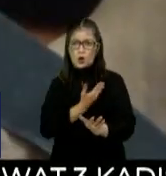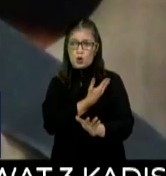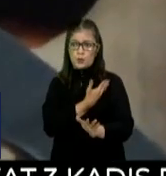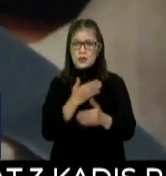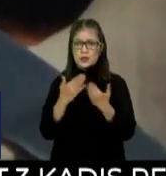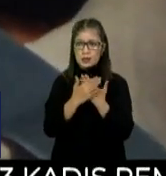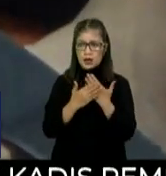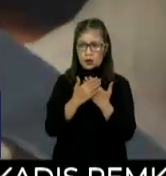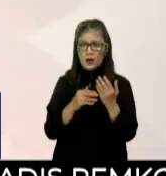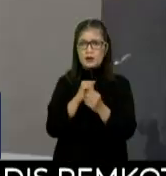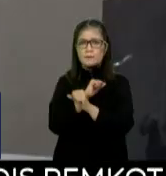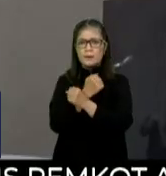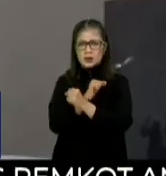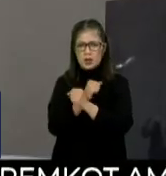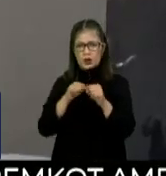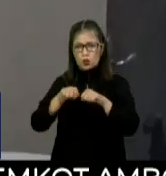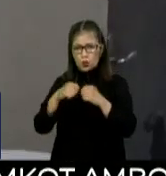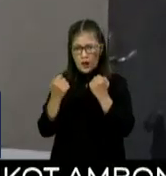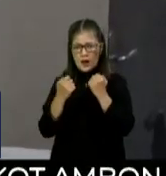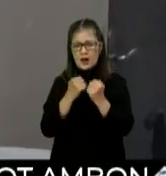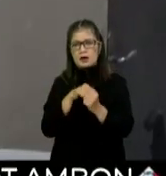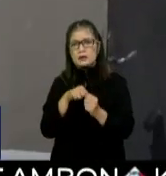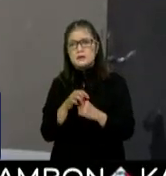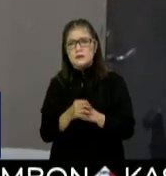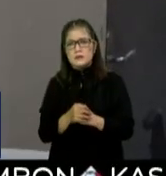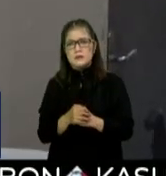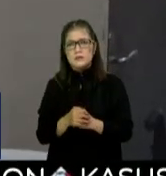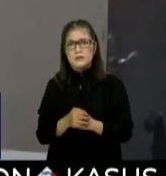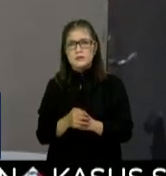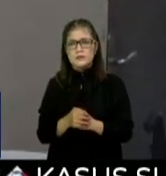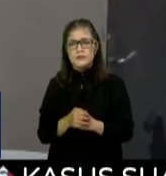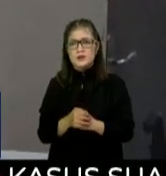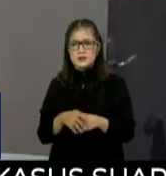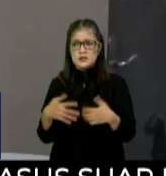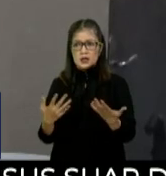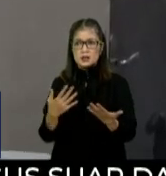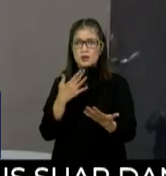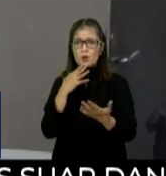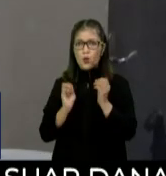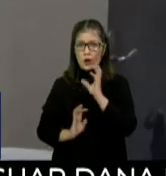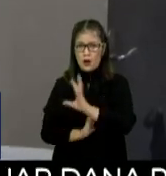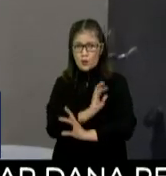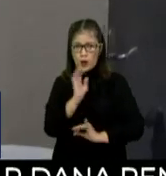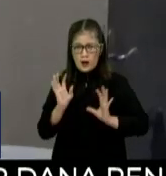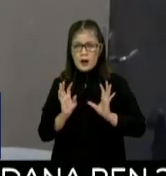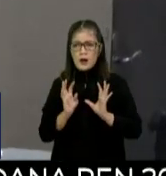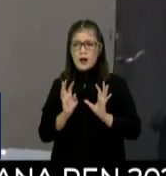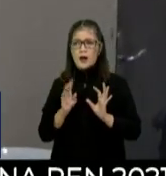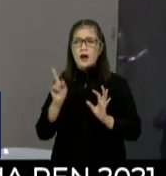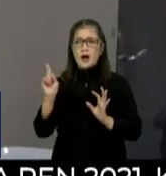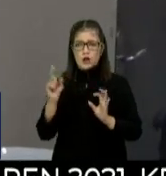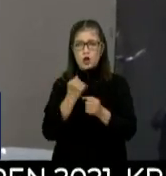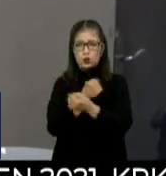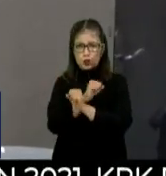dan memar. Lukanya luka sedang aja sih semuanya, rata-rata luka sedang. Bagian apa aja tuh? Kebanyakan ada yang patah tulang,